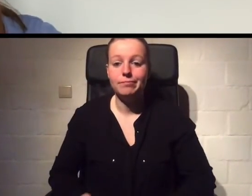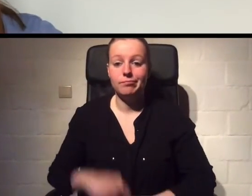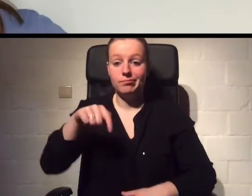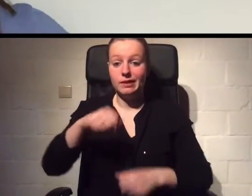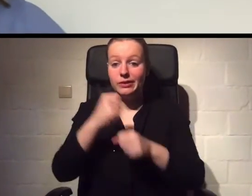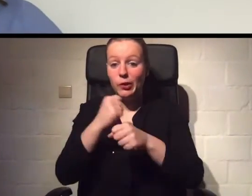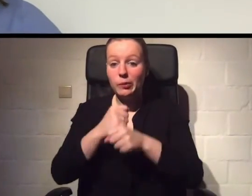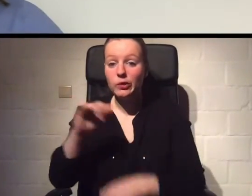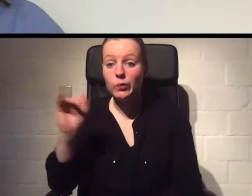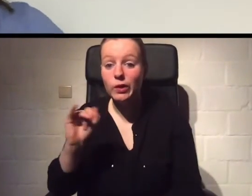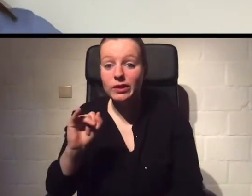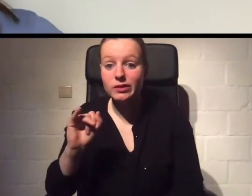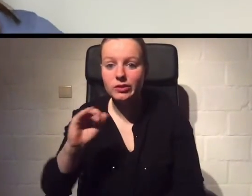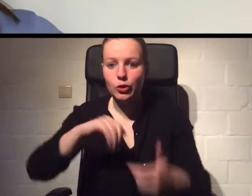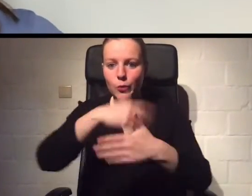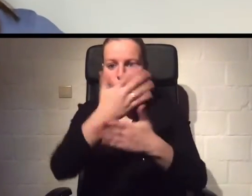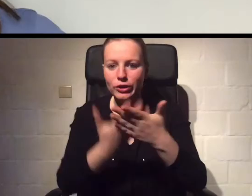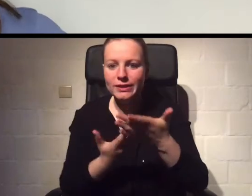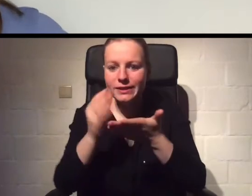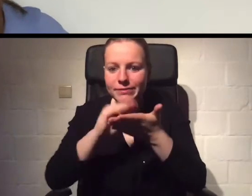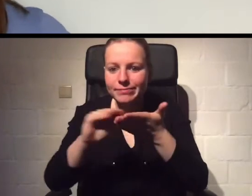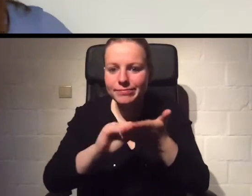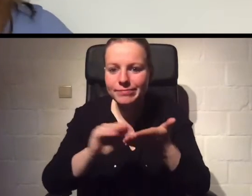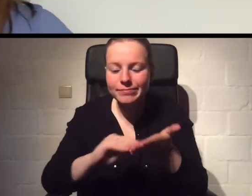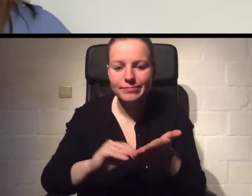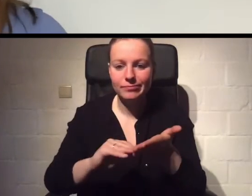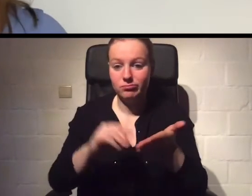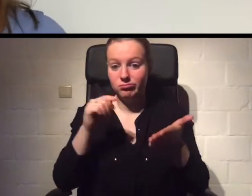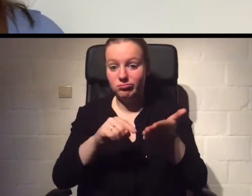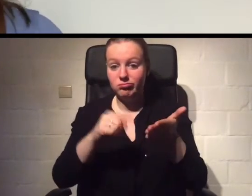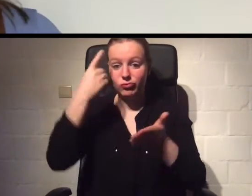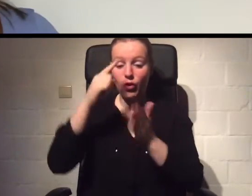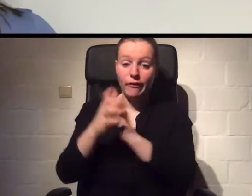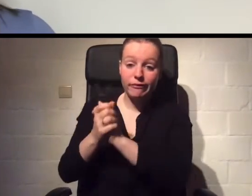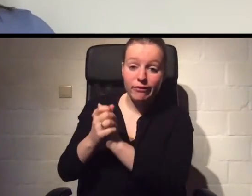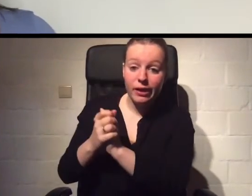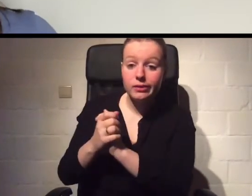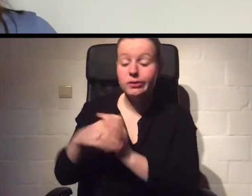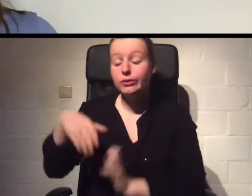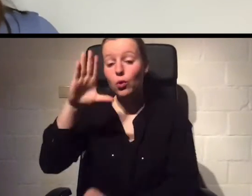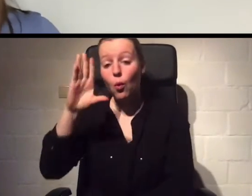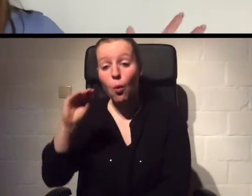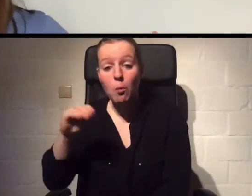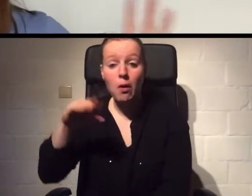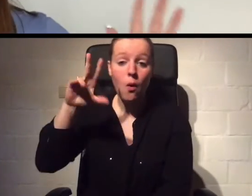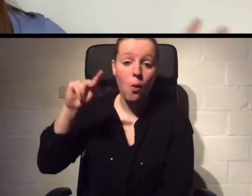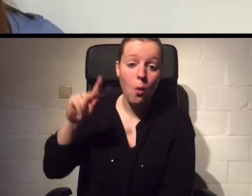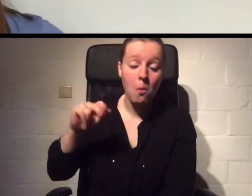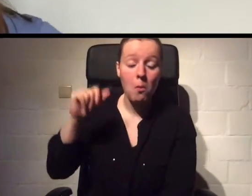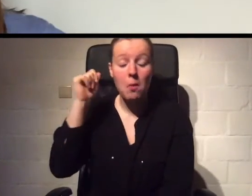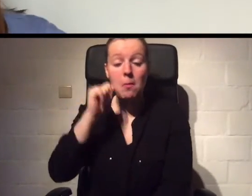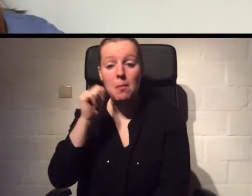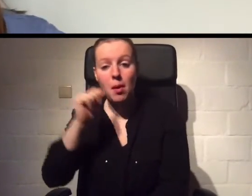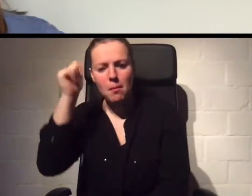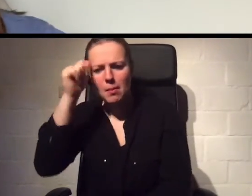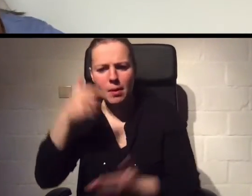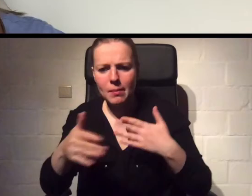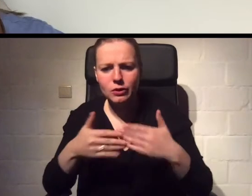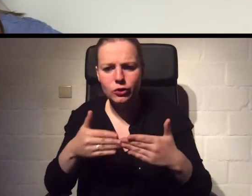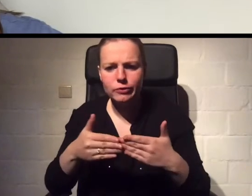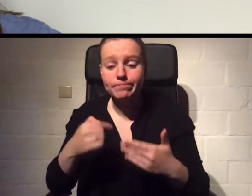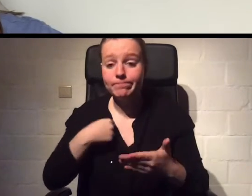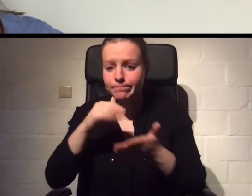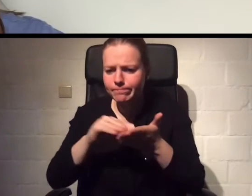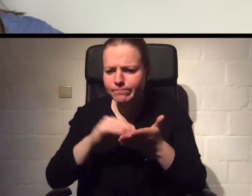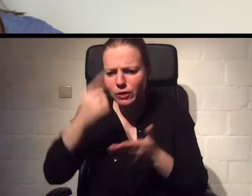Voor deze opdracht gaan we een gedichtje schrijven. Dat kan voor een vriend of vriendin, je oma of je opa, je mama of je papa. Ik ga een